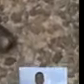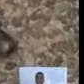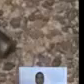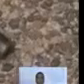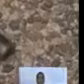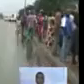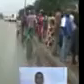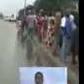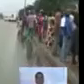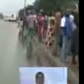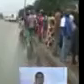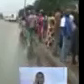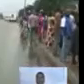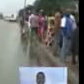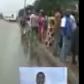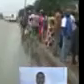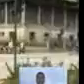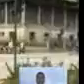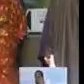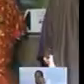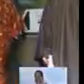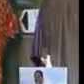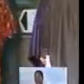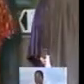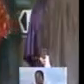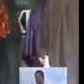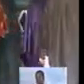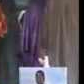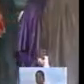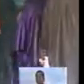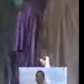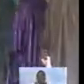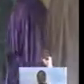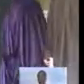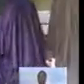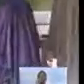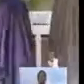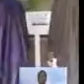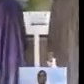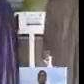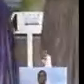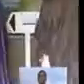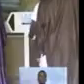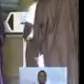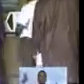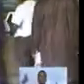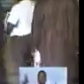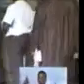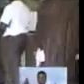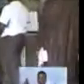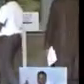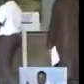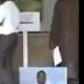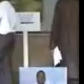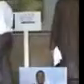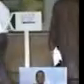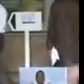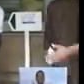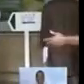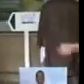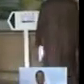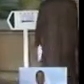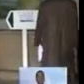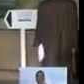façon idoine de réconcilier les Ivoiriens. Ces audiences sont ouvertes au public, sauf la presse. Pour la CDVR,